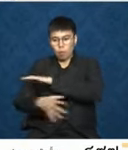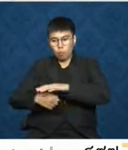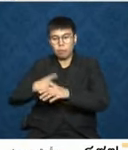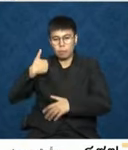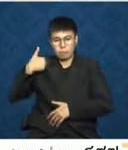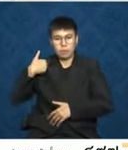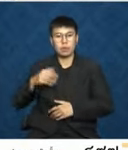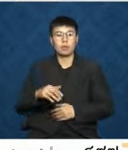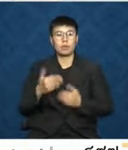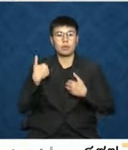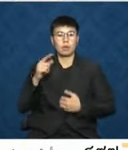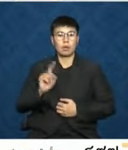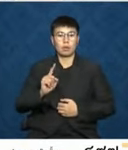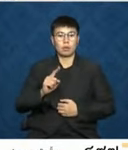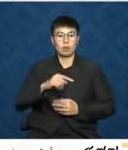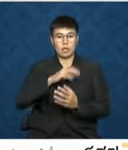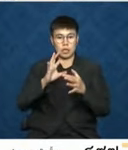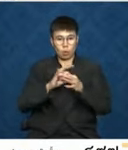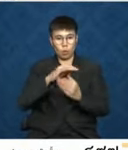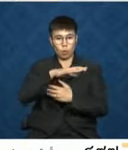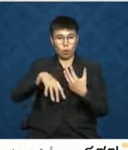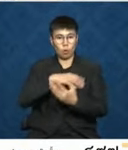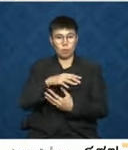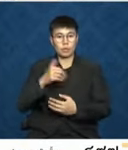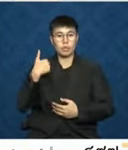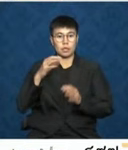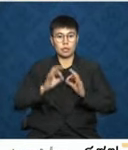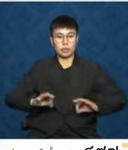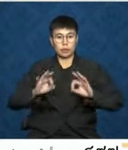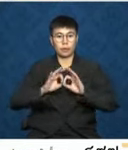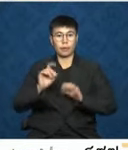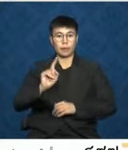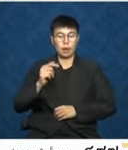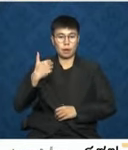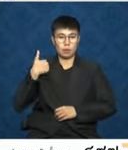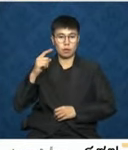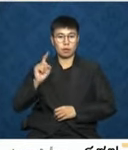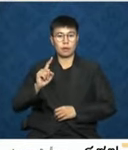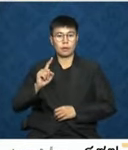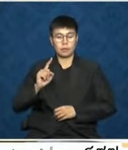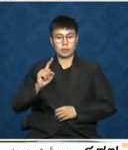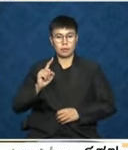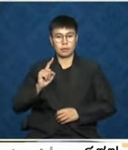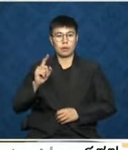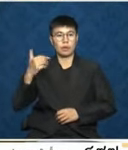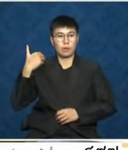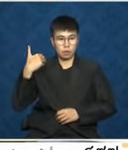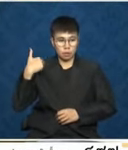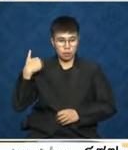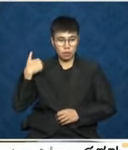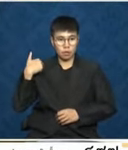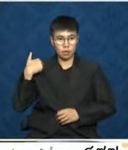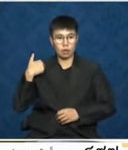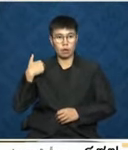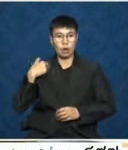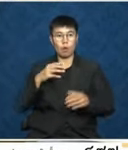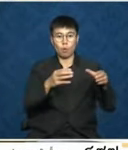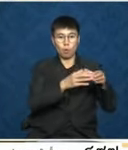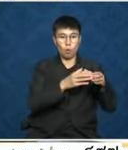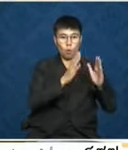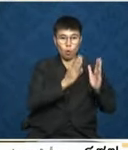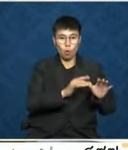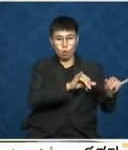ด้านของเป็นสิ่งแวดล้อมด้วยนะครับและที่สำคัญสุดครับก็คือด้านที่เรียกว่านะครับเป็นเรื่องของการมีผู้อพยพอ่ะครับอันเนี้ย